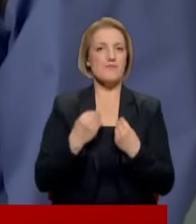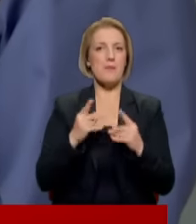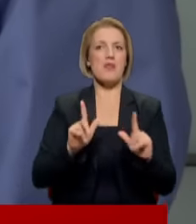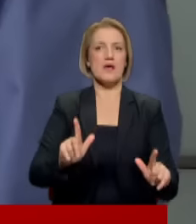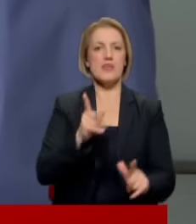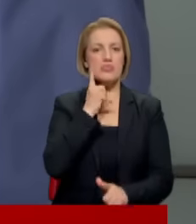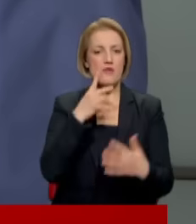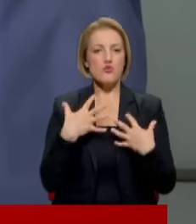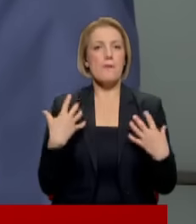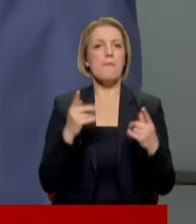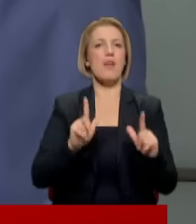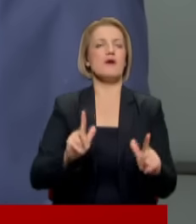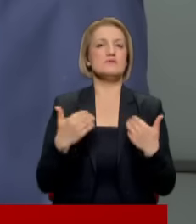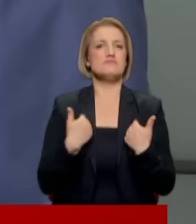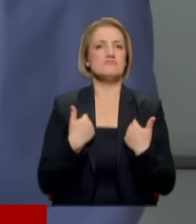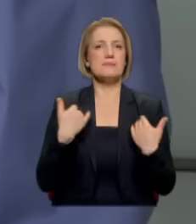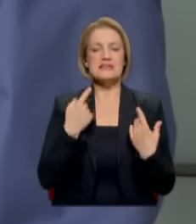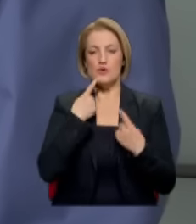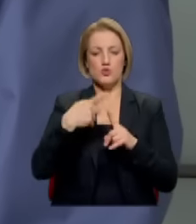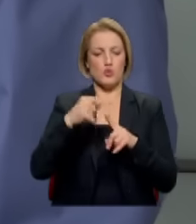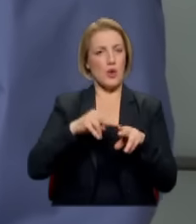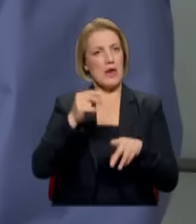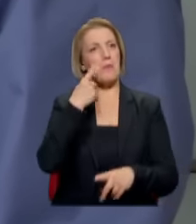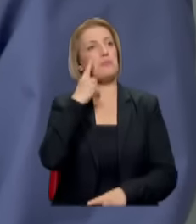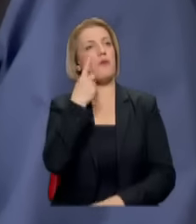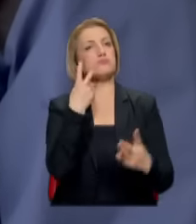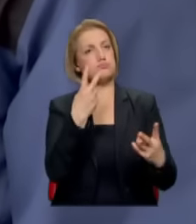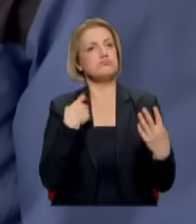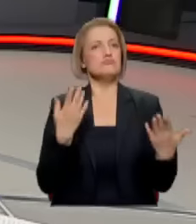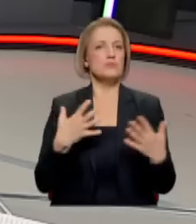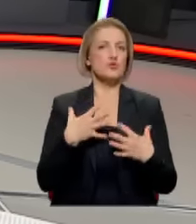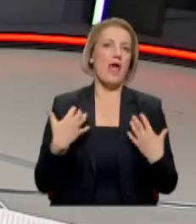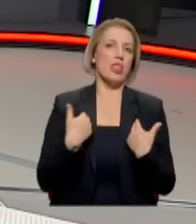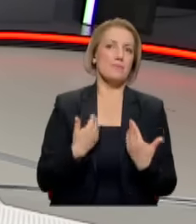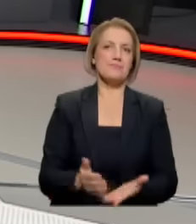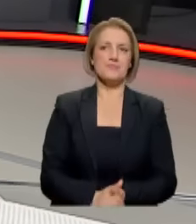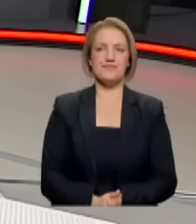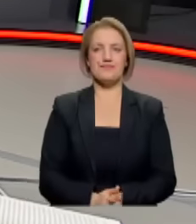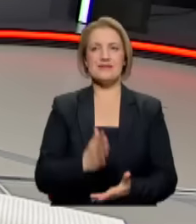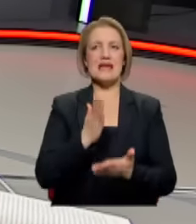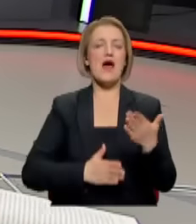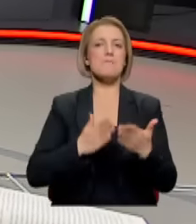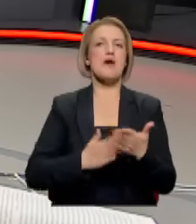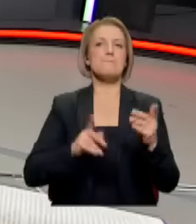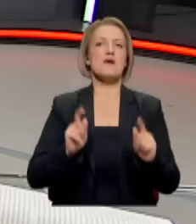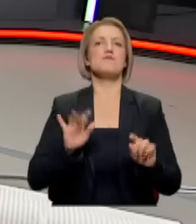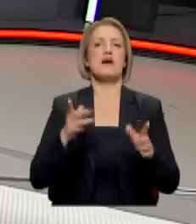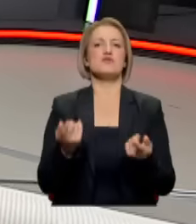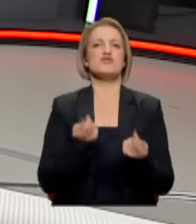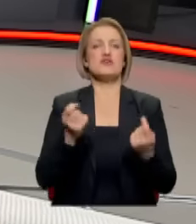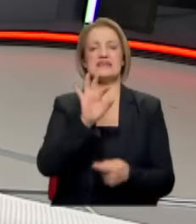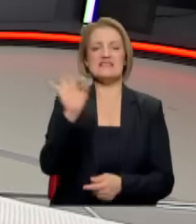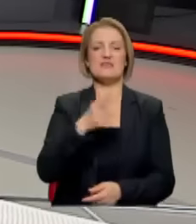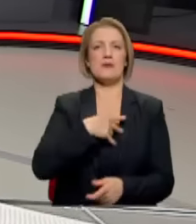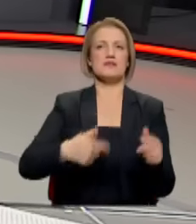devletimize güvenmemiz lazım bu şekilde hani Biz diyoruz ki TOKİ diyoruz devletin diyoruz yarım yak İşler de var Silivri